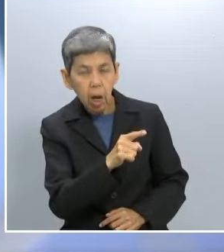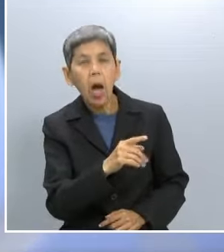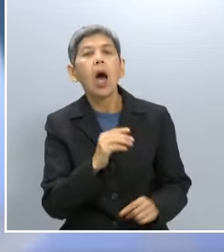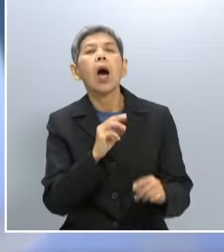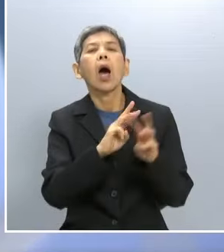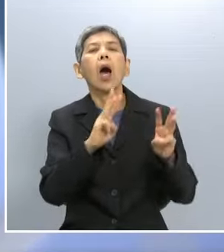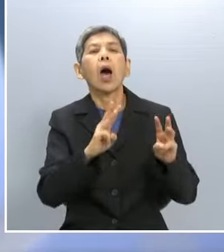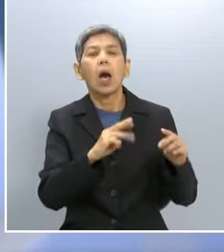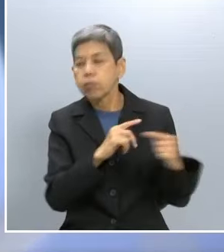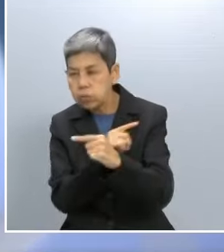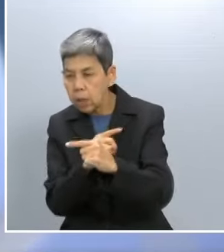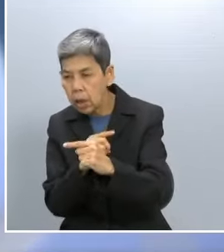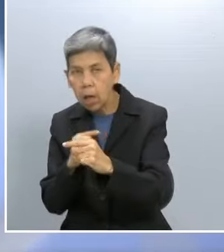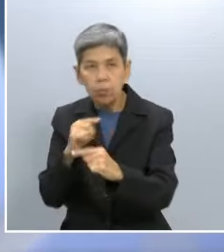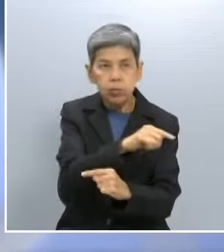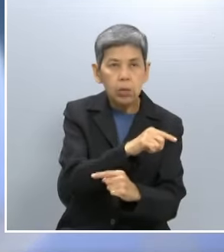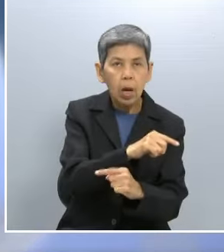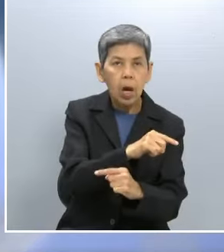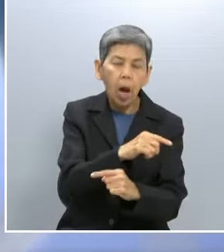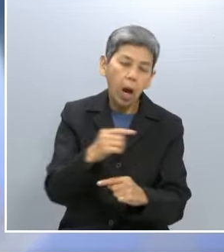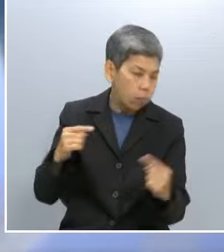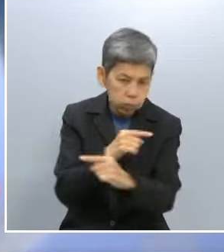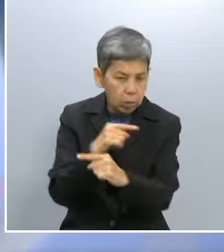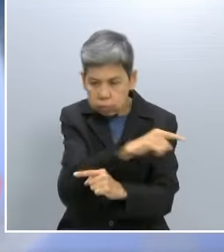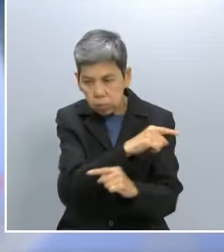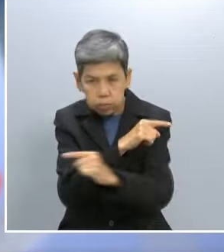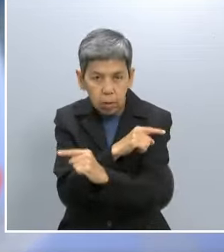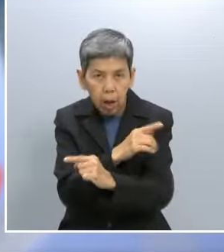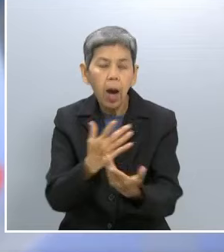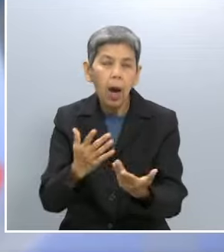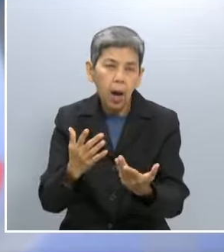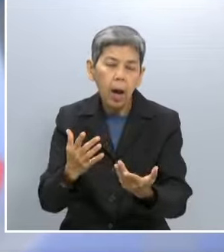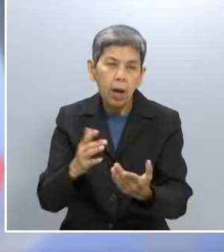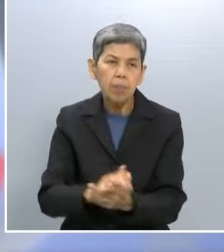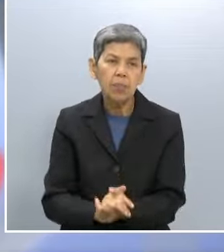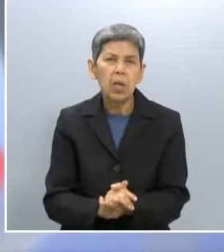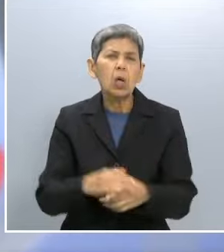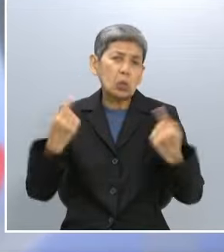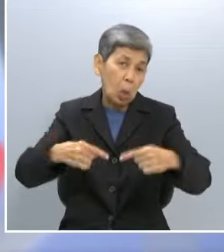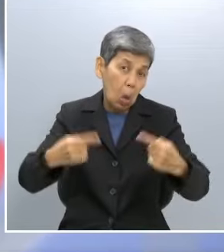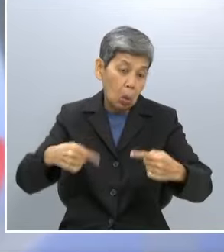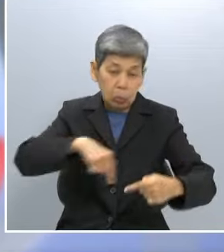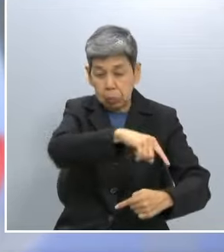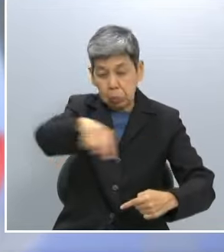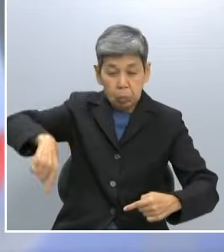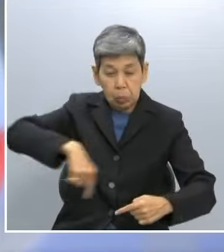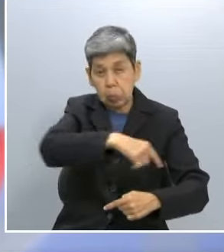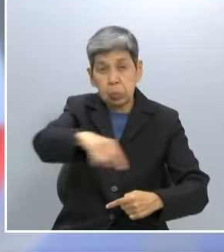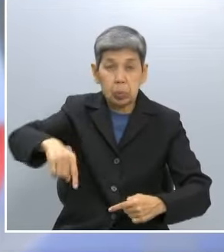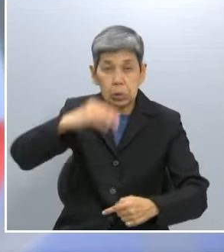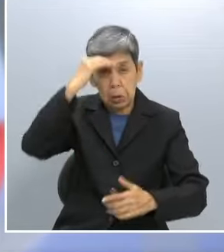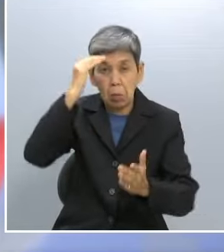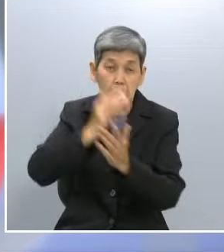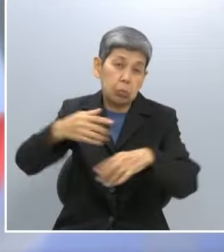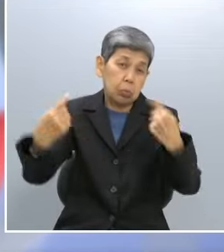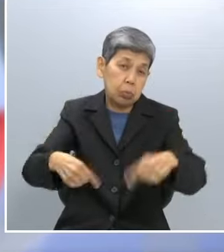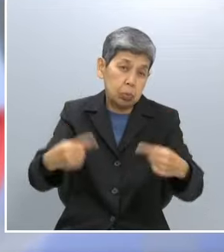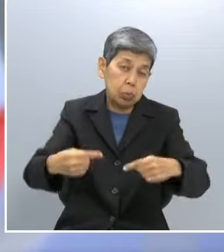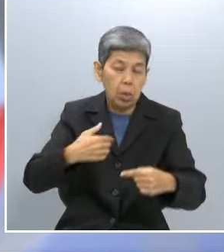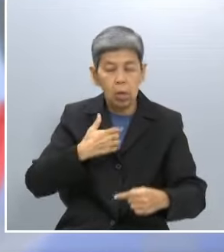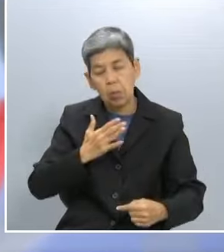ำรวจเป็นเจ้าของเนี่ย ค่ะเป็นเรื่องทะเลาะกันเองของพี่น้องในตำรวจหรือเปล่า ไ